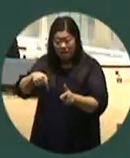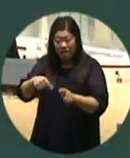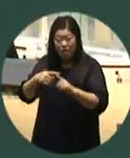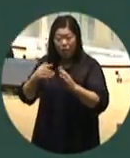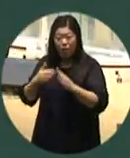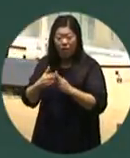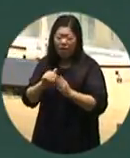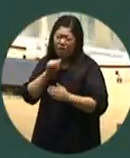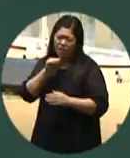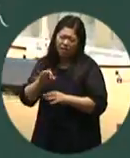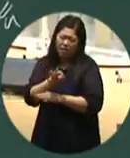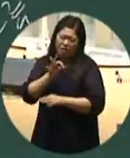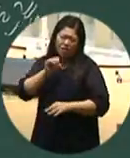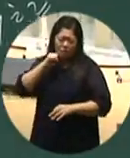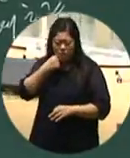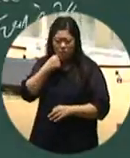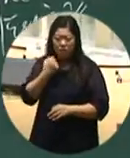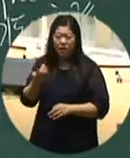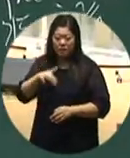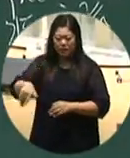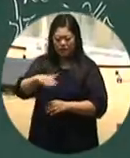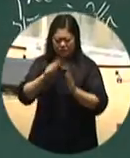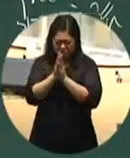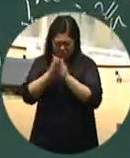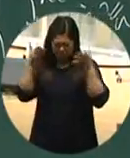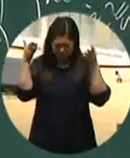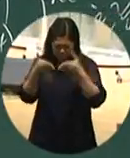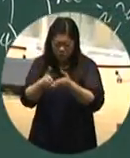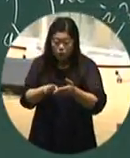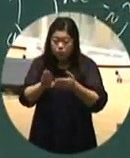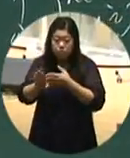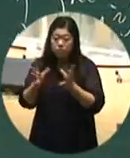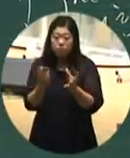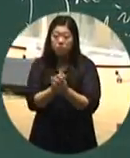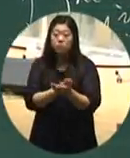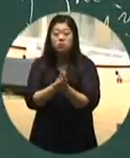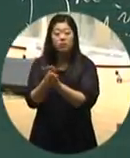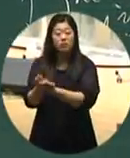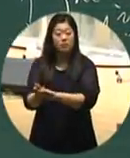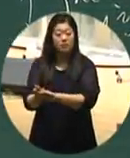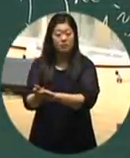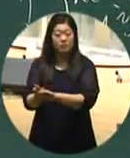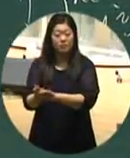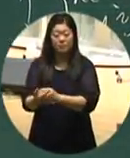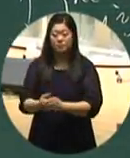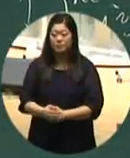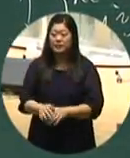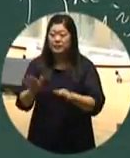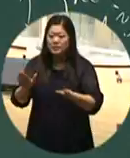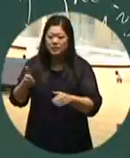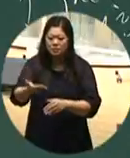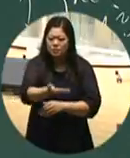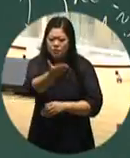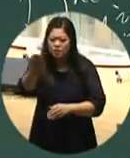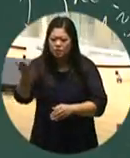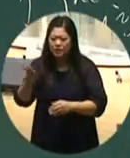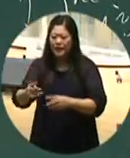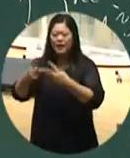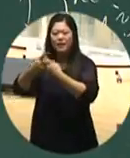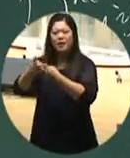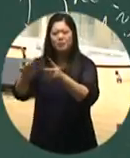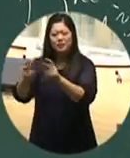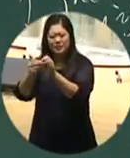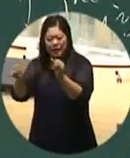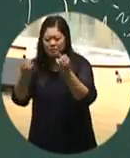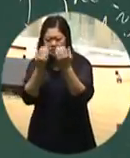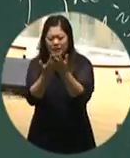very poor, but God poured down the financial blessings. 나는 우리 성도님들 우리 개혁 교단 옛날 전도단 다락방 멤버들